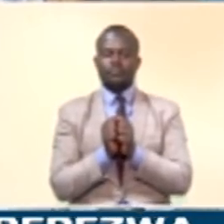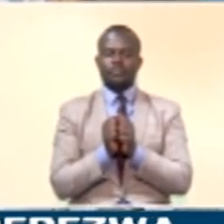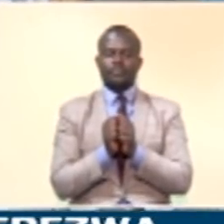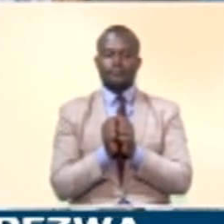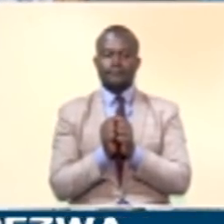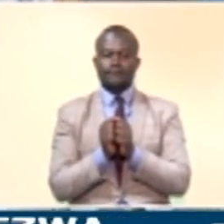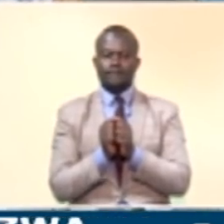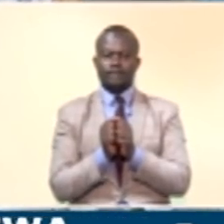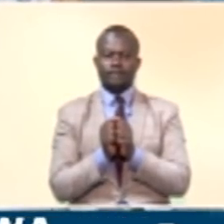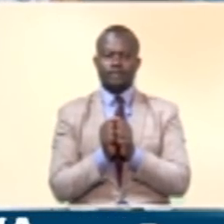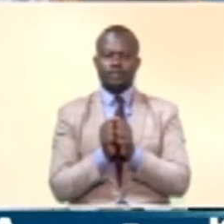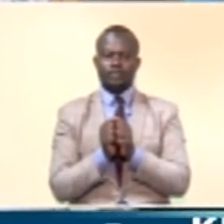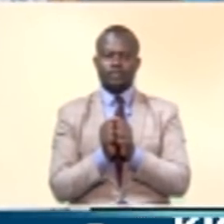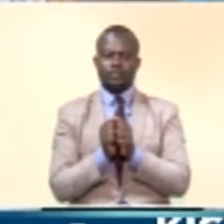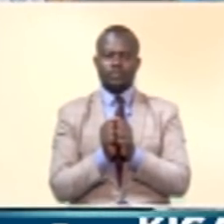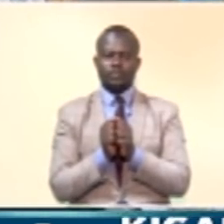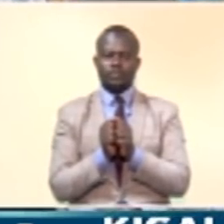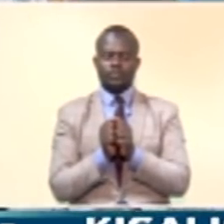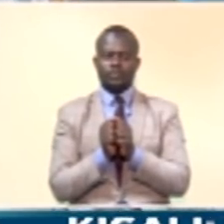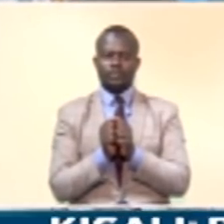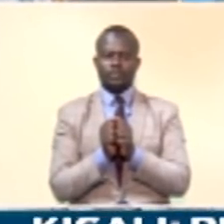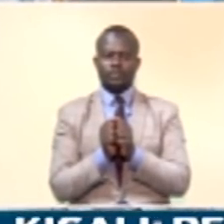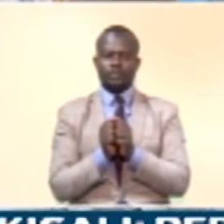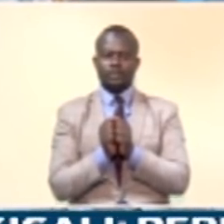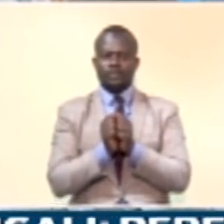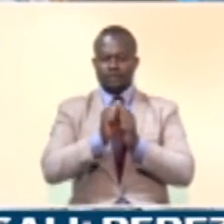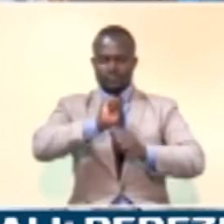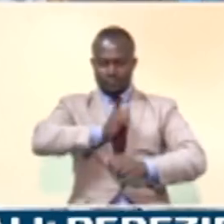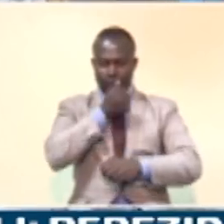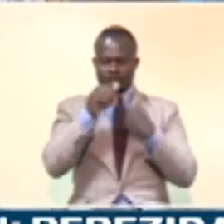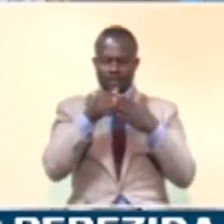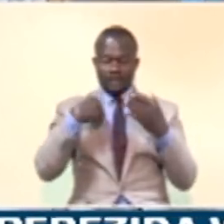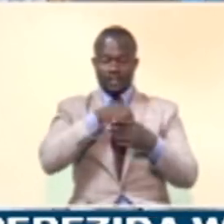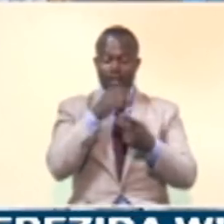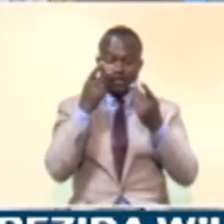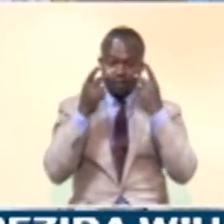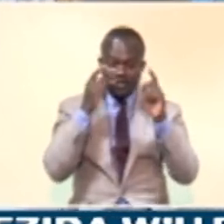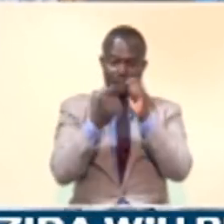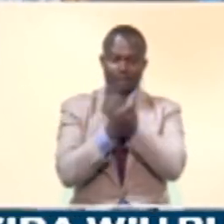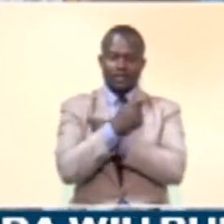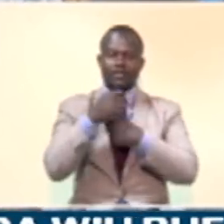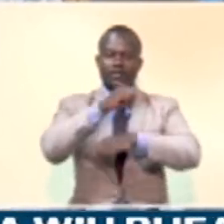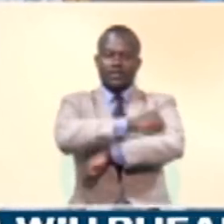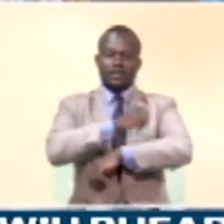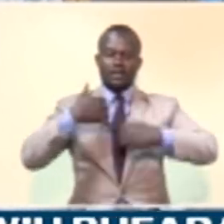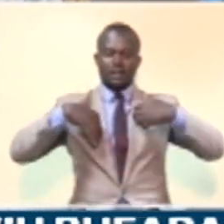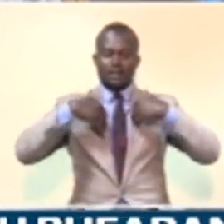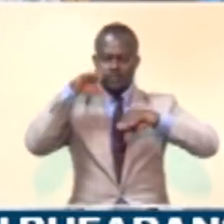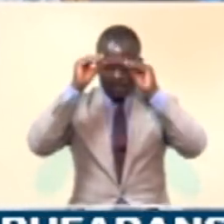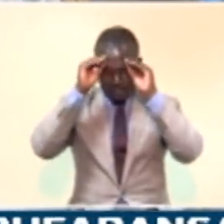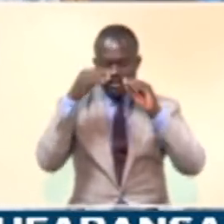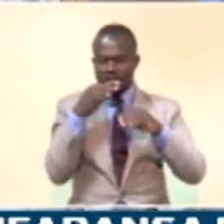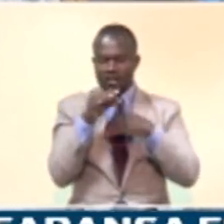beaucoup changé, c'est la motivation des Ku giti cyanjye mbona icyahindutse ku banyeshuri ari ubushake bwo kwiga